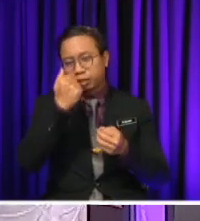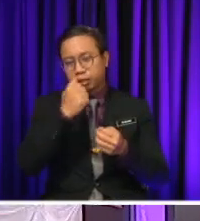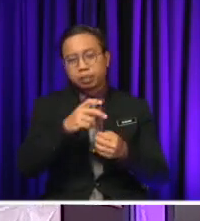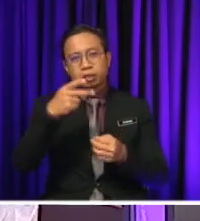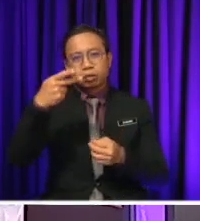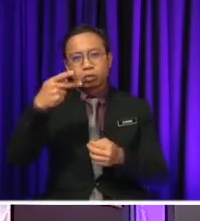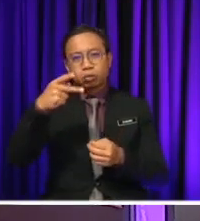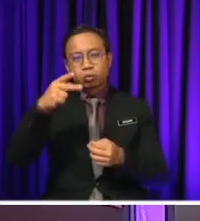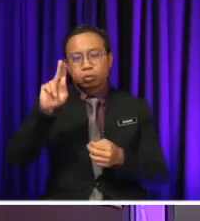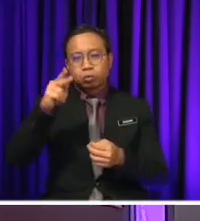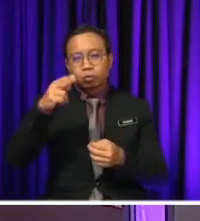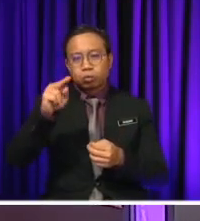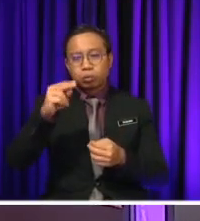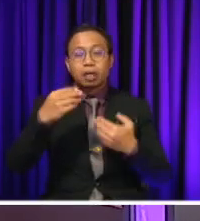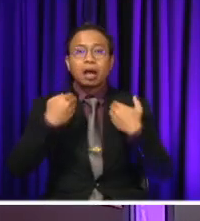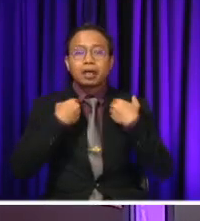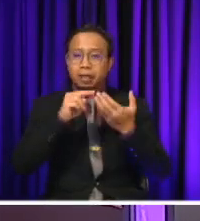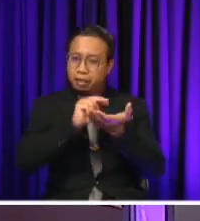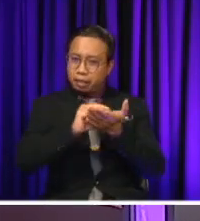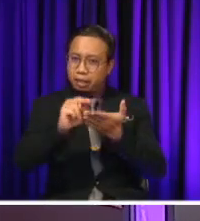ada nilai estetika